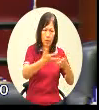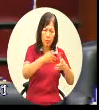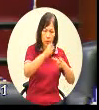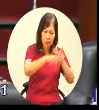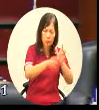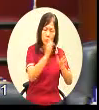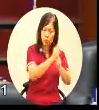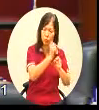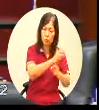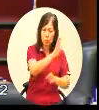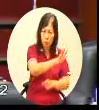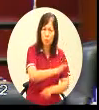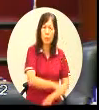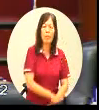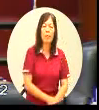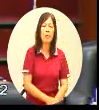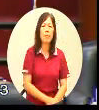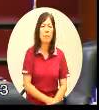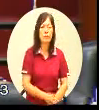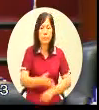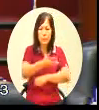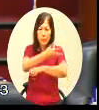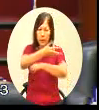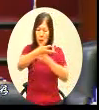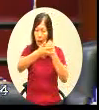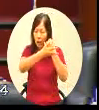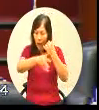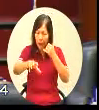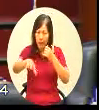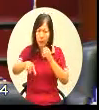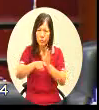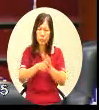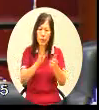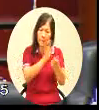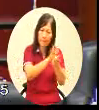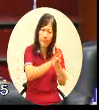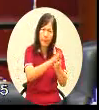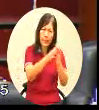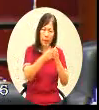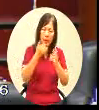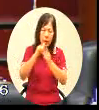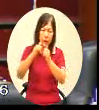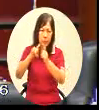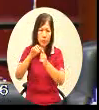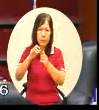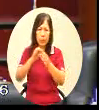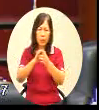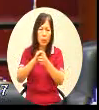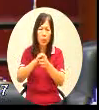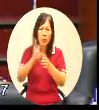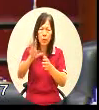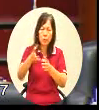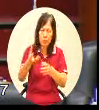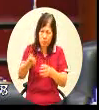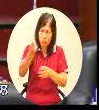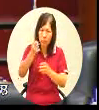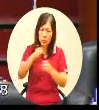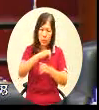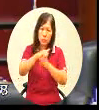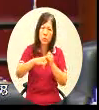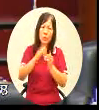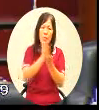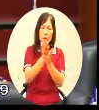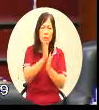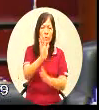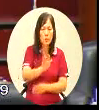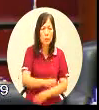那我想我们海洋局是来协助我们渔民相关的一些渔权啊、生活啦。